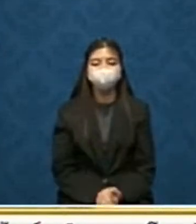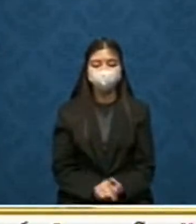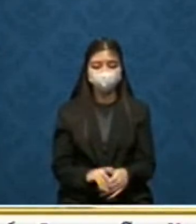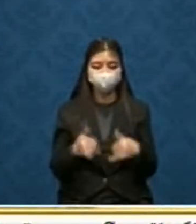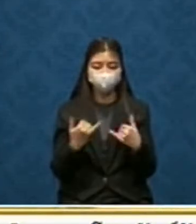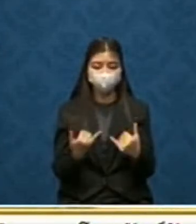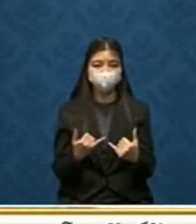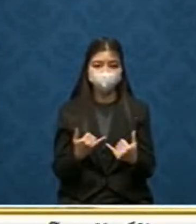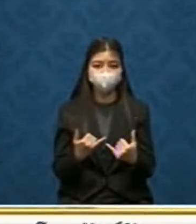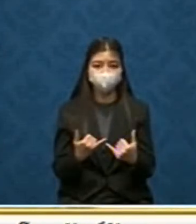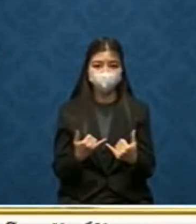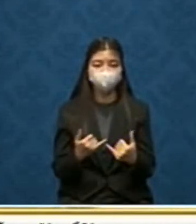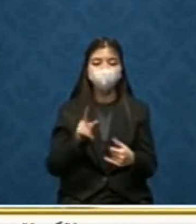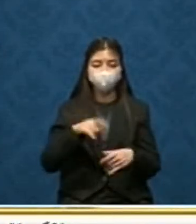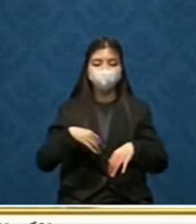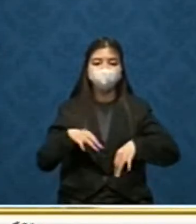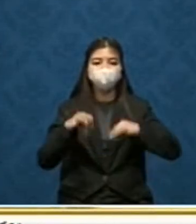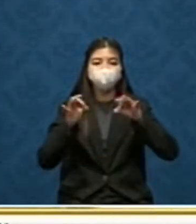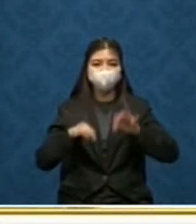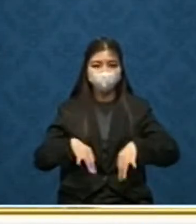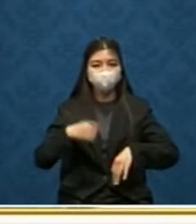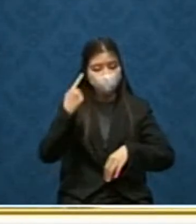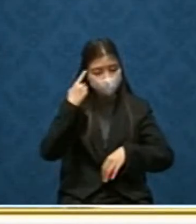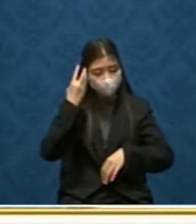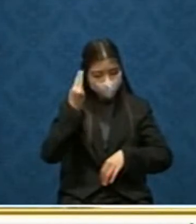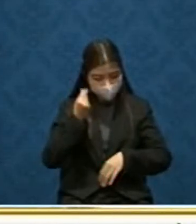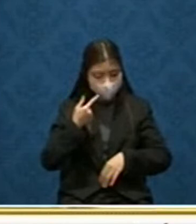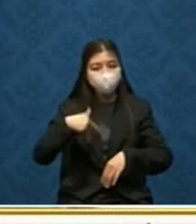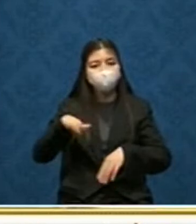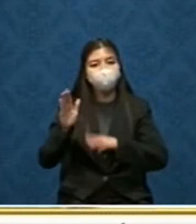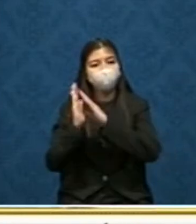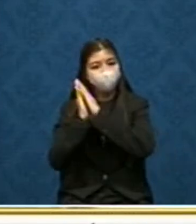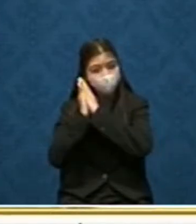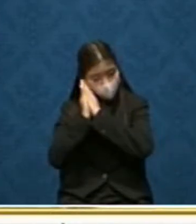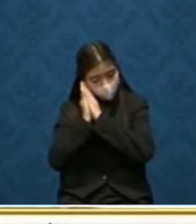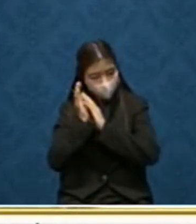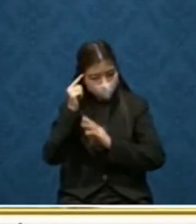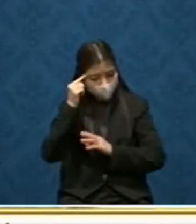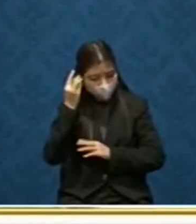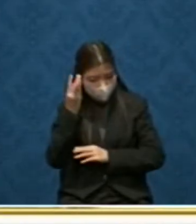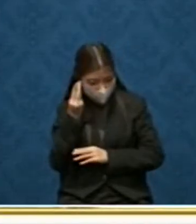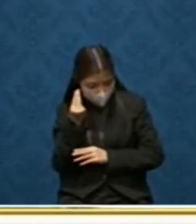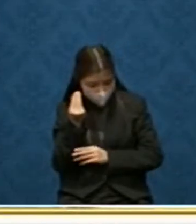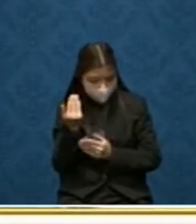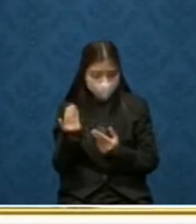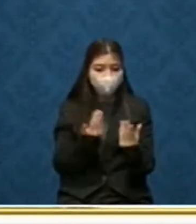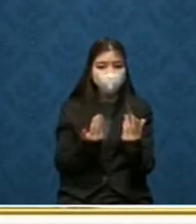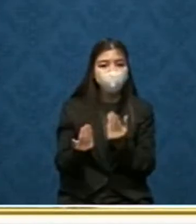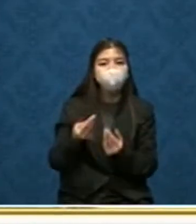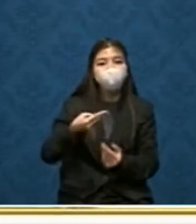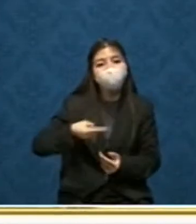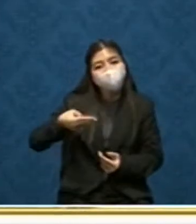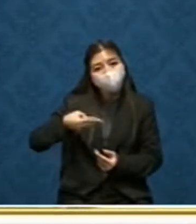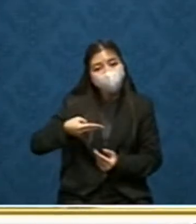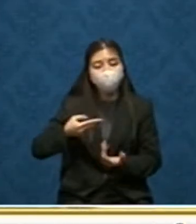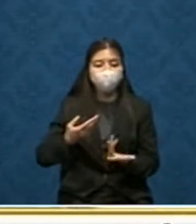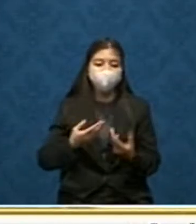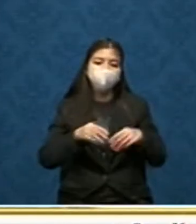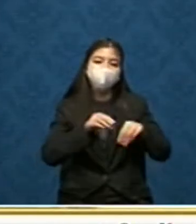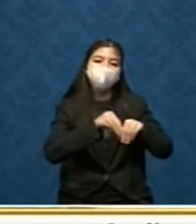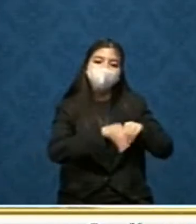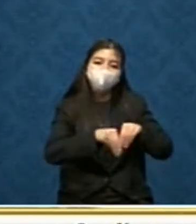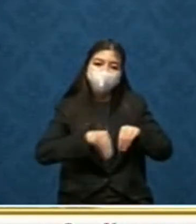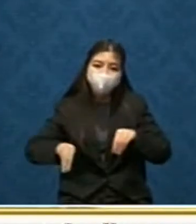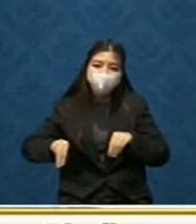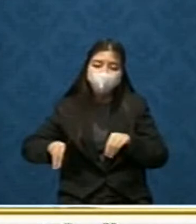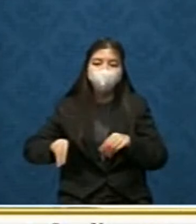วันนี้เธอตัดสินใจคิดด ๆ ไปนอนคิดซะท่จะเอาลูกเอาหานท่านไว้ท่านจะเอาเกือข่ายเพอนฝุง